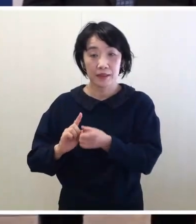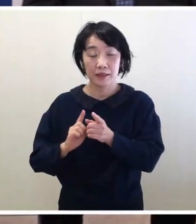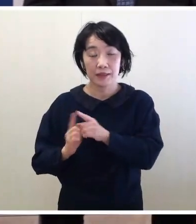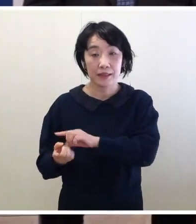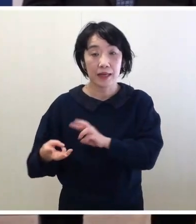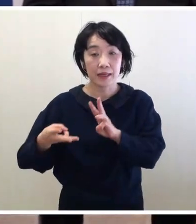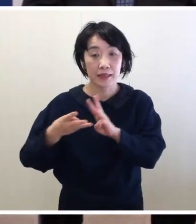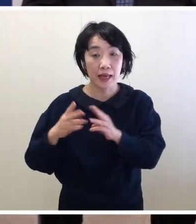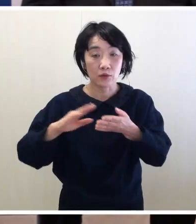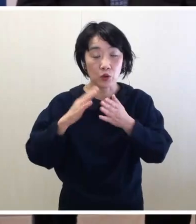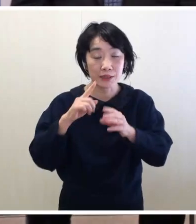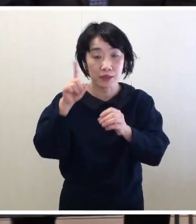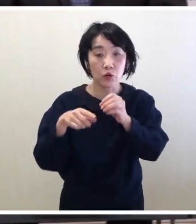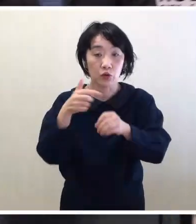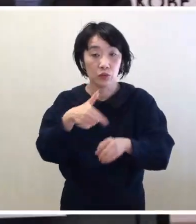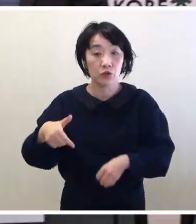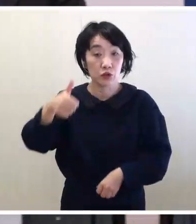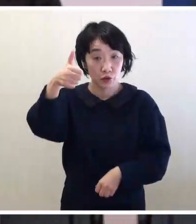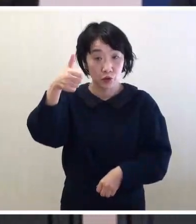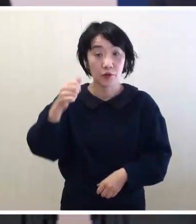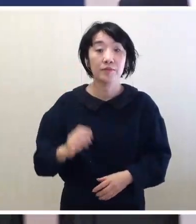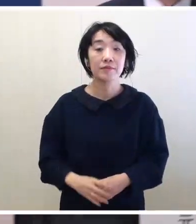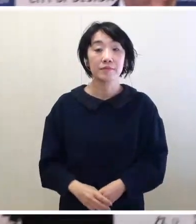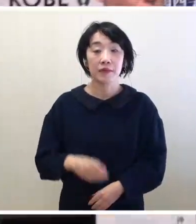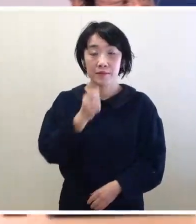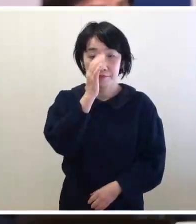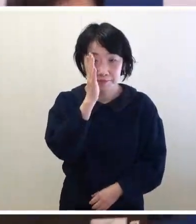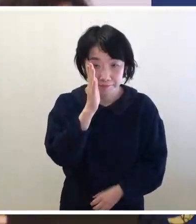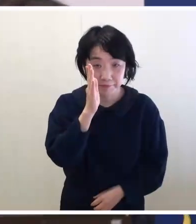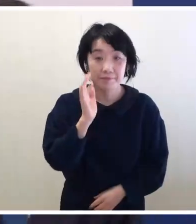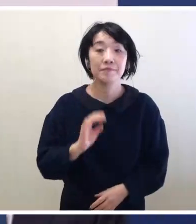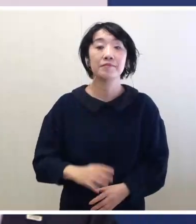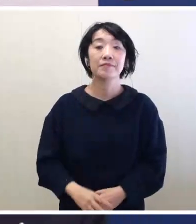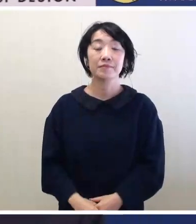引き続きまして武田志郎都市局部長でございます。